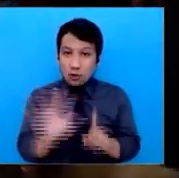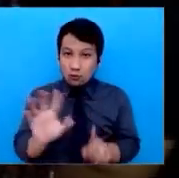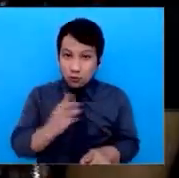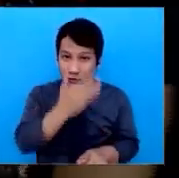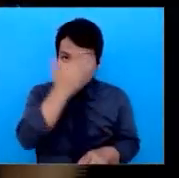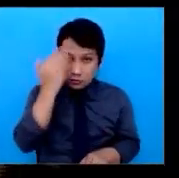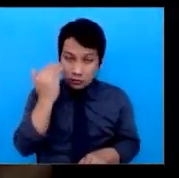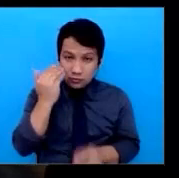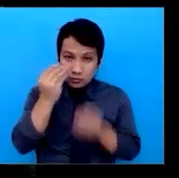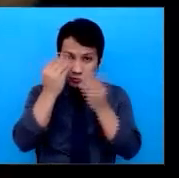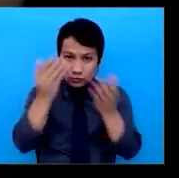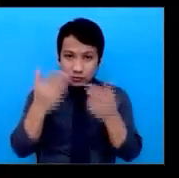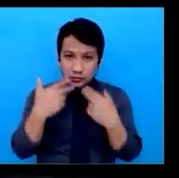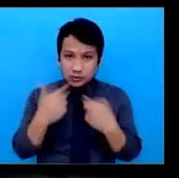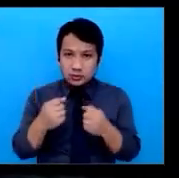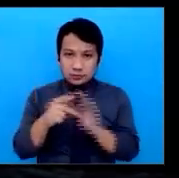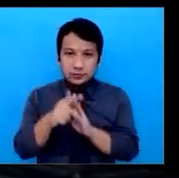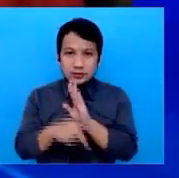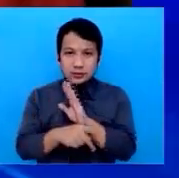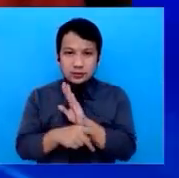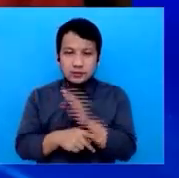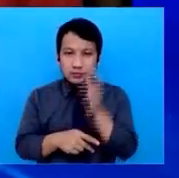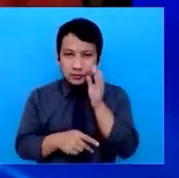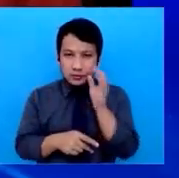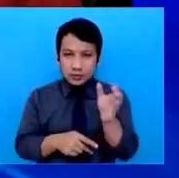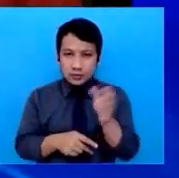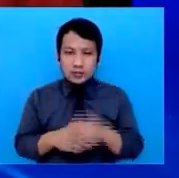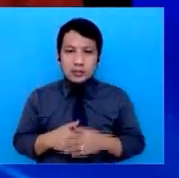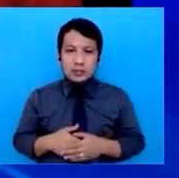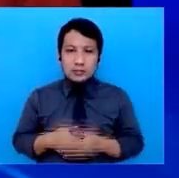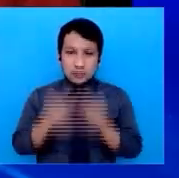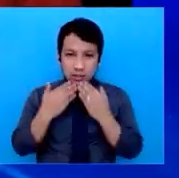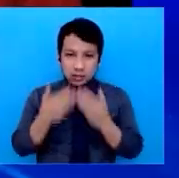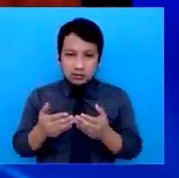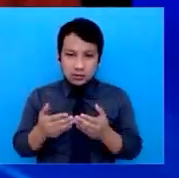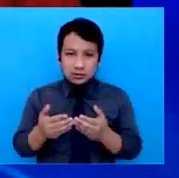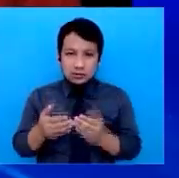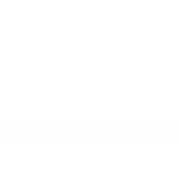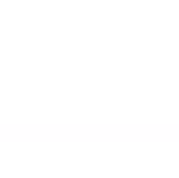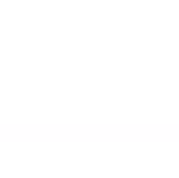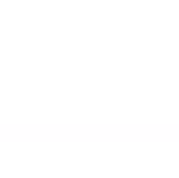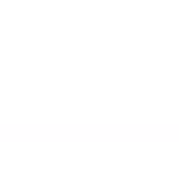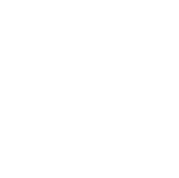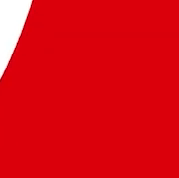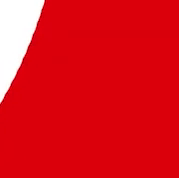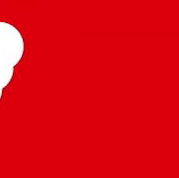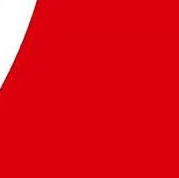sumunod sa health protocols. Cheryl. Maraming salamat, JC Cosico.